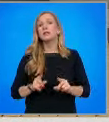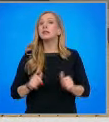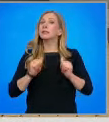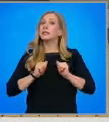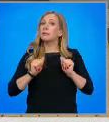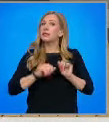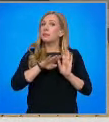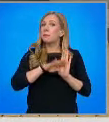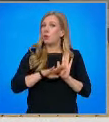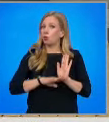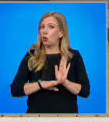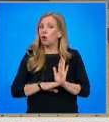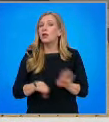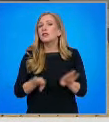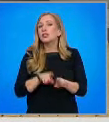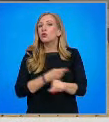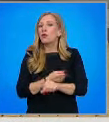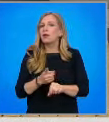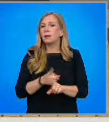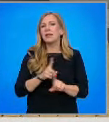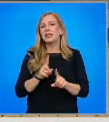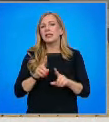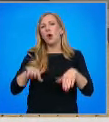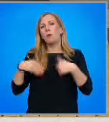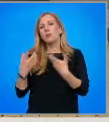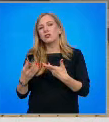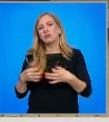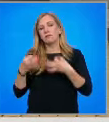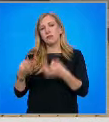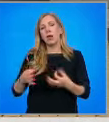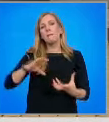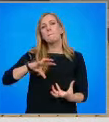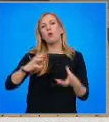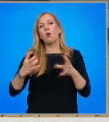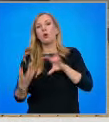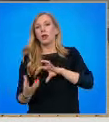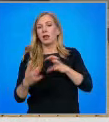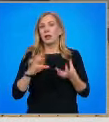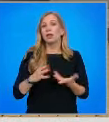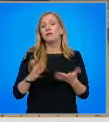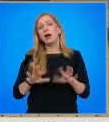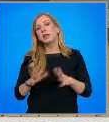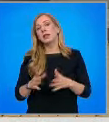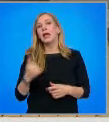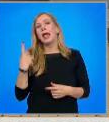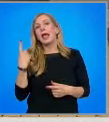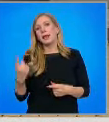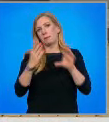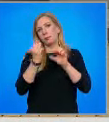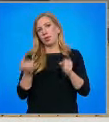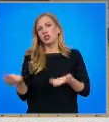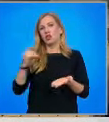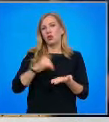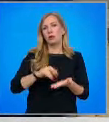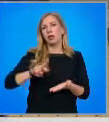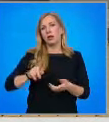протокола, но в същото време и да не се политизира откриването на Народното събрание с това дали един посланник ще присъства или